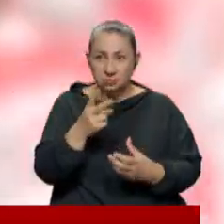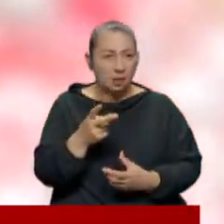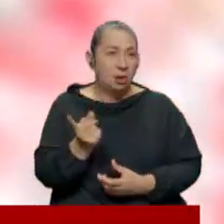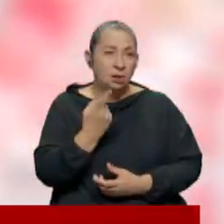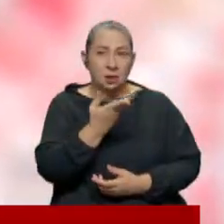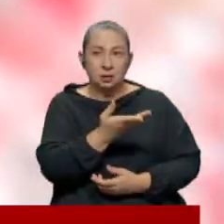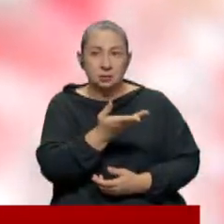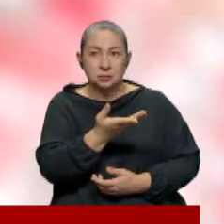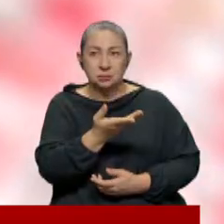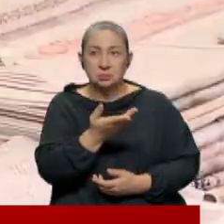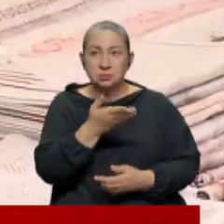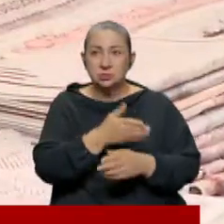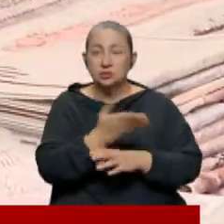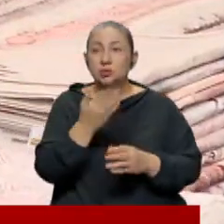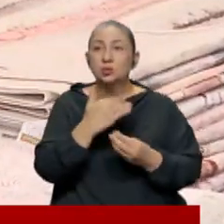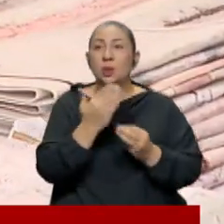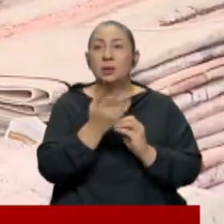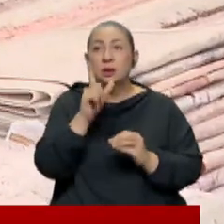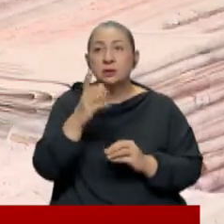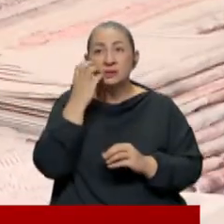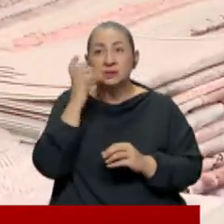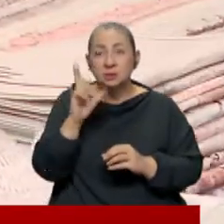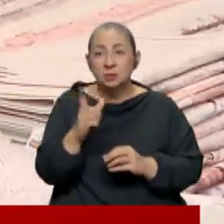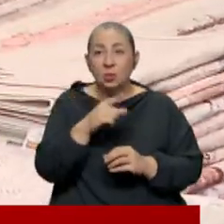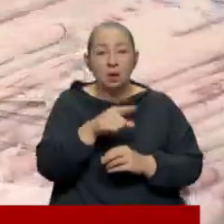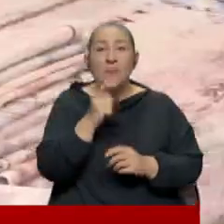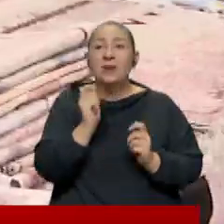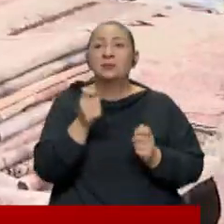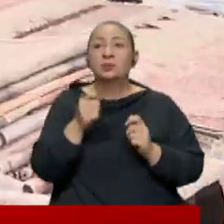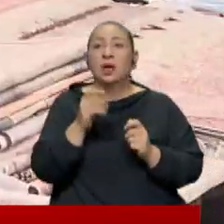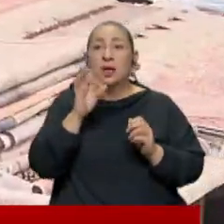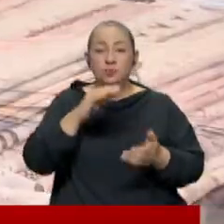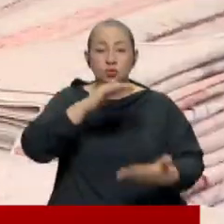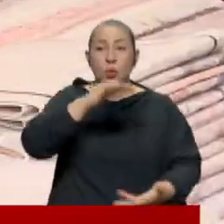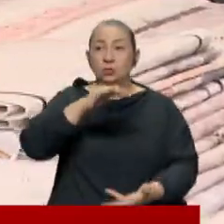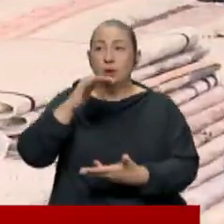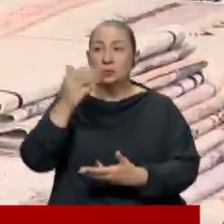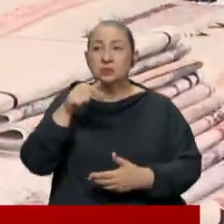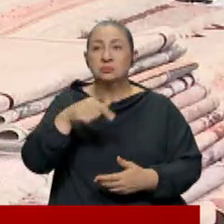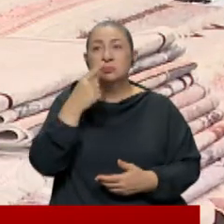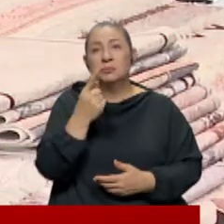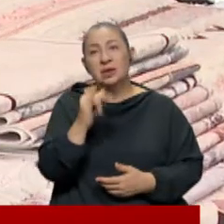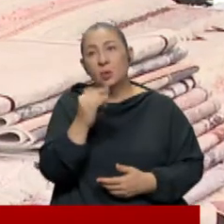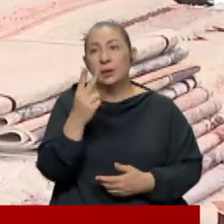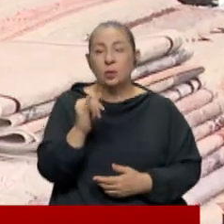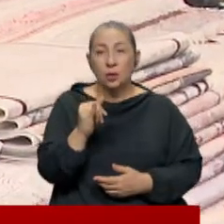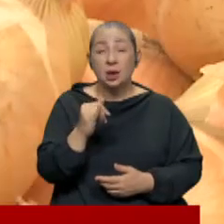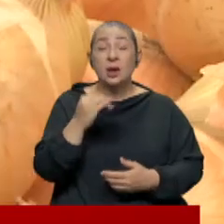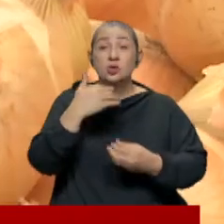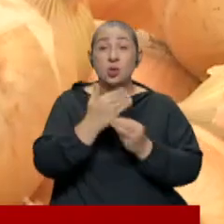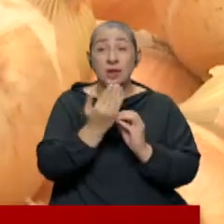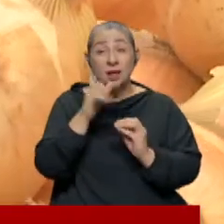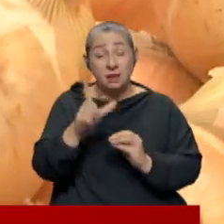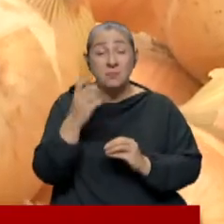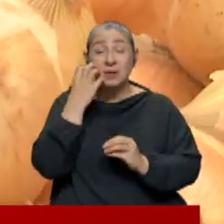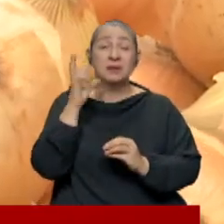Hayır. Artık koyamıyoruz gerçekten. Soğan da lazım, patates de. Onlar mecbur. Hep çuvaldan alıyorduk. Şimdi diyorum işte 1 kilo, 2 kilo. Evet, soğan da